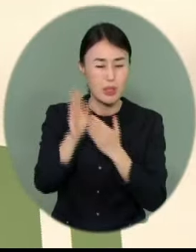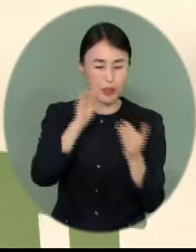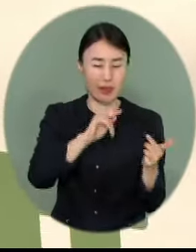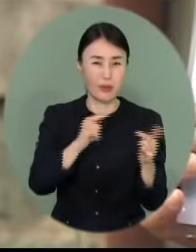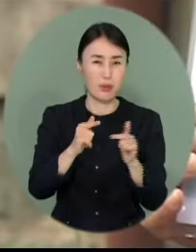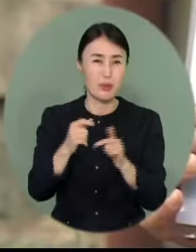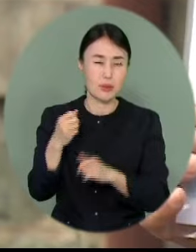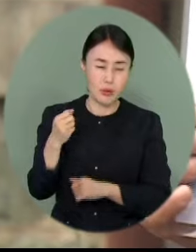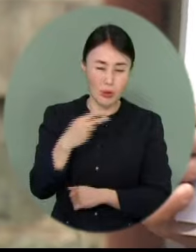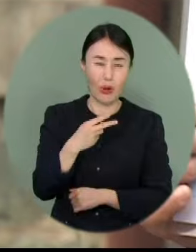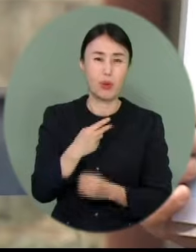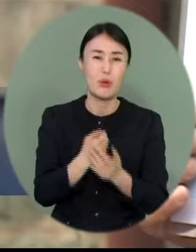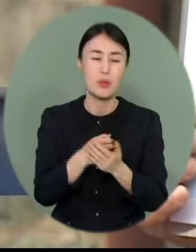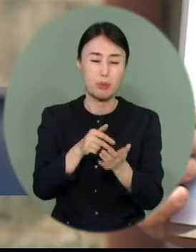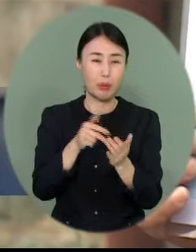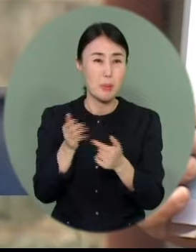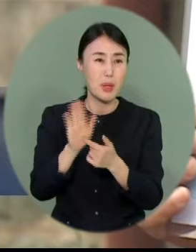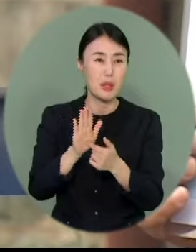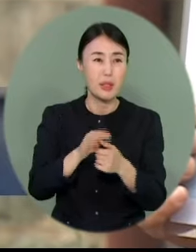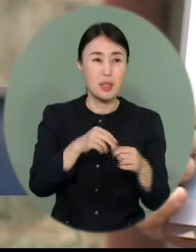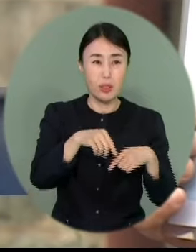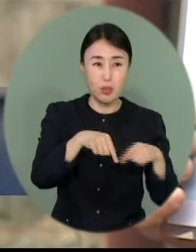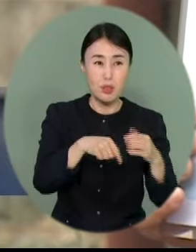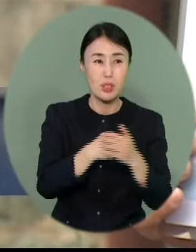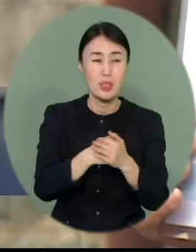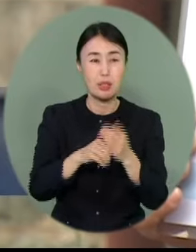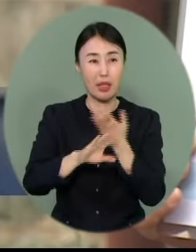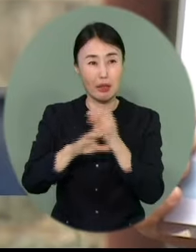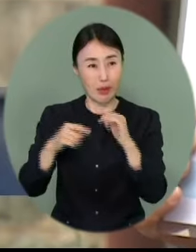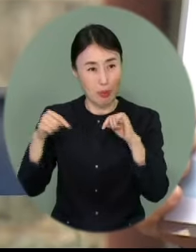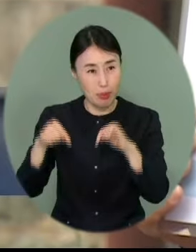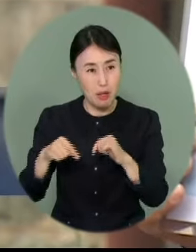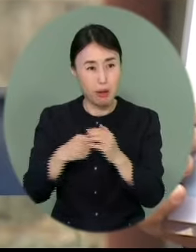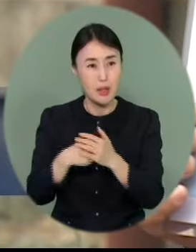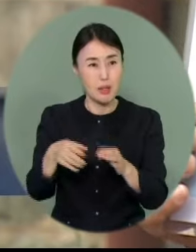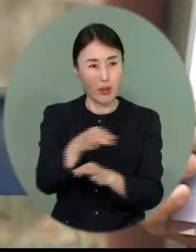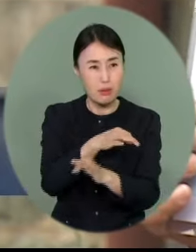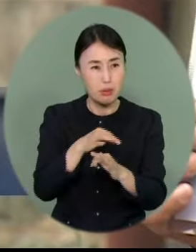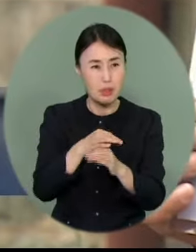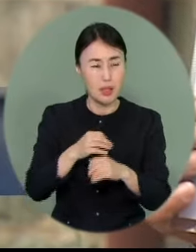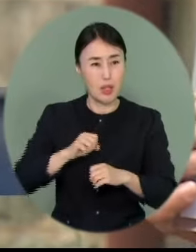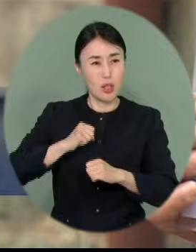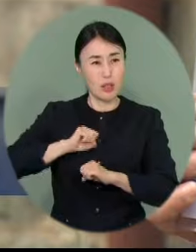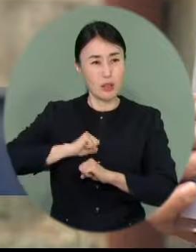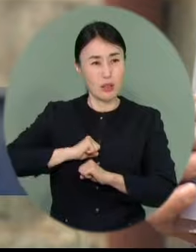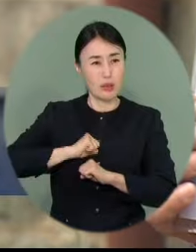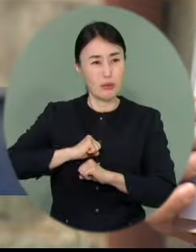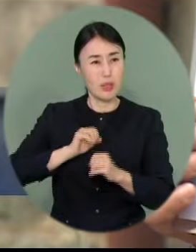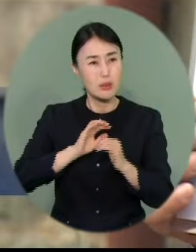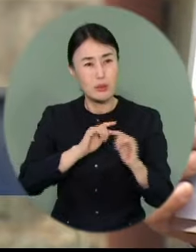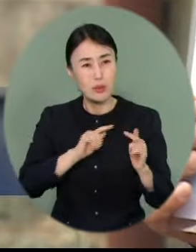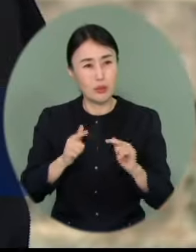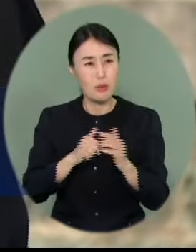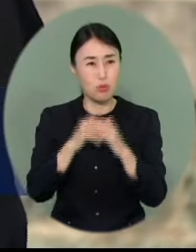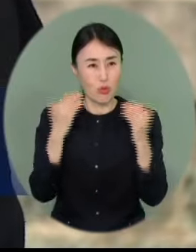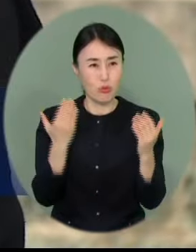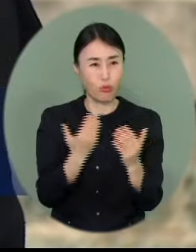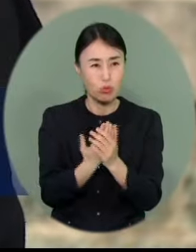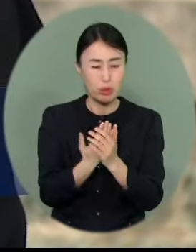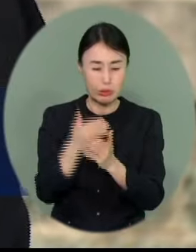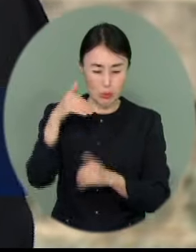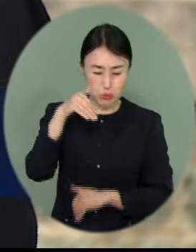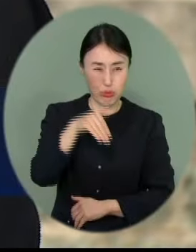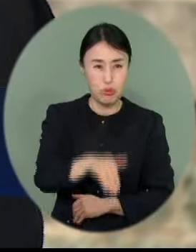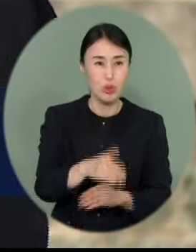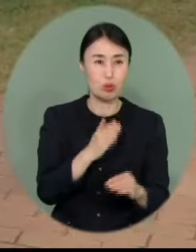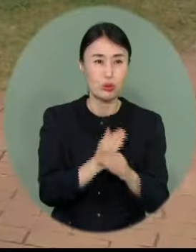겁니다. 정치, 외교, 경제, 안보 등 모든 분야에서 대한민국의 국격은 땅바닥으로 추락했다. 윤석열은